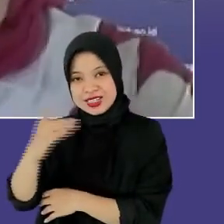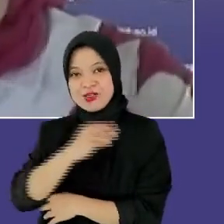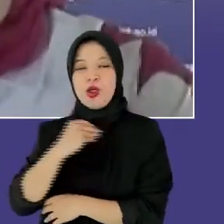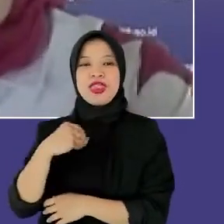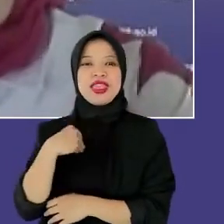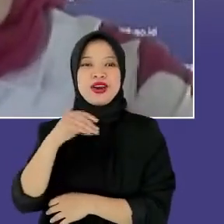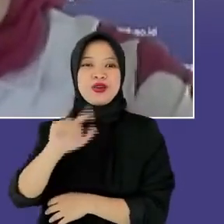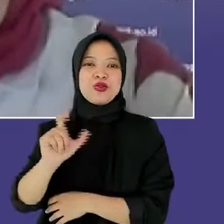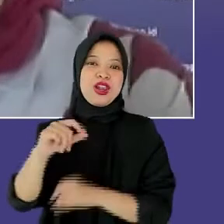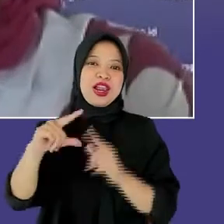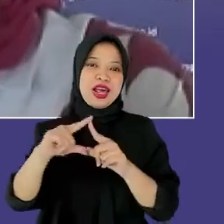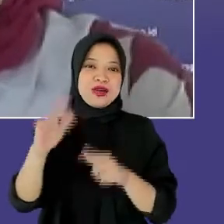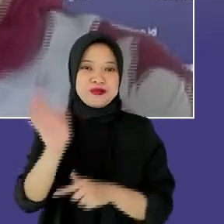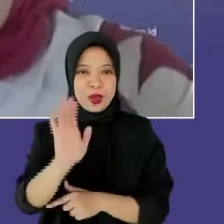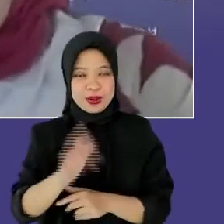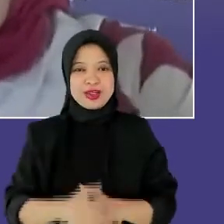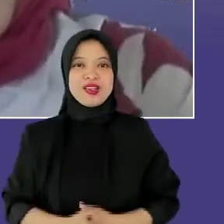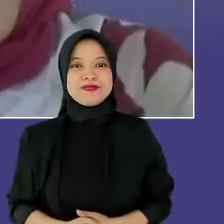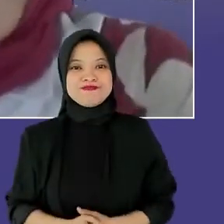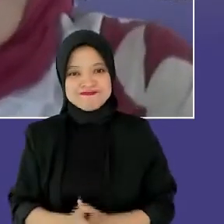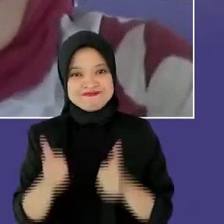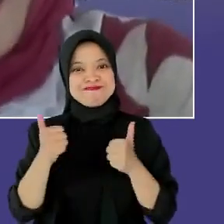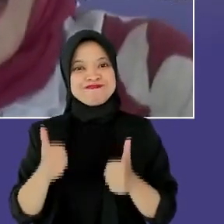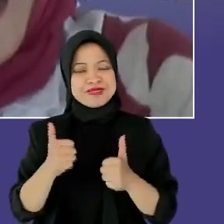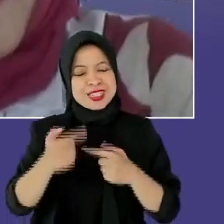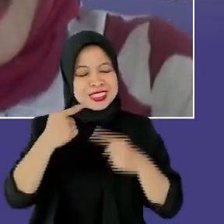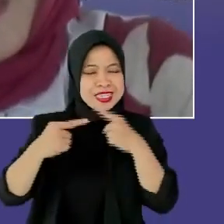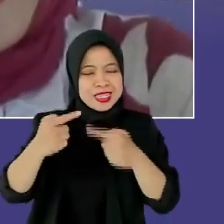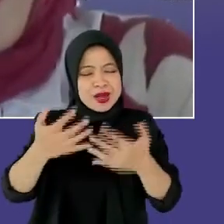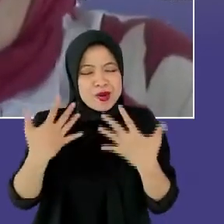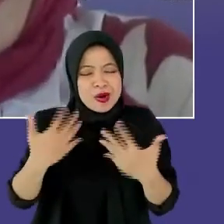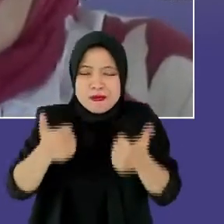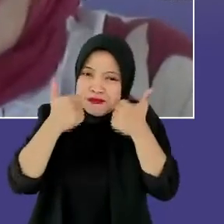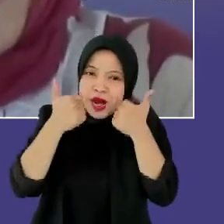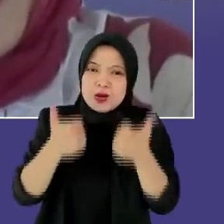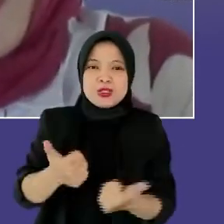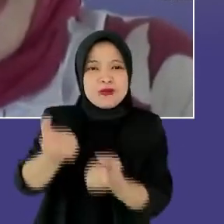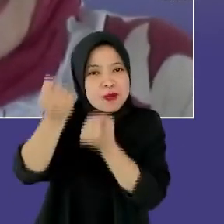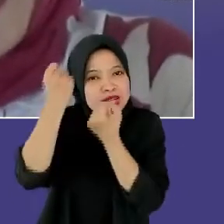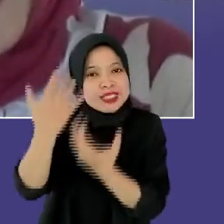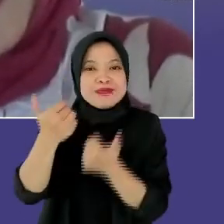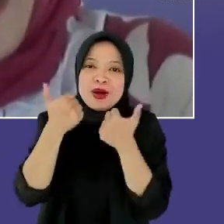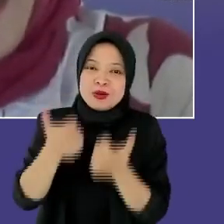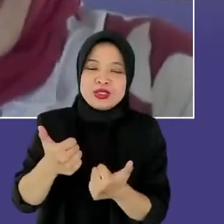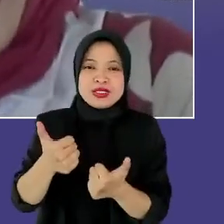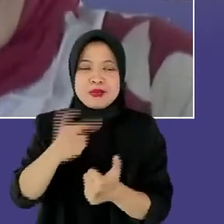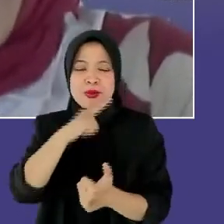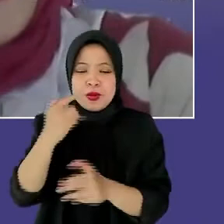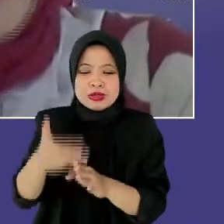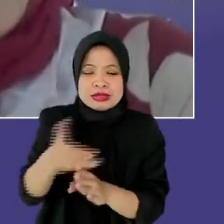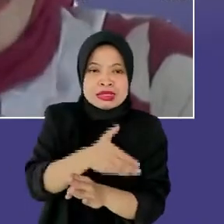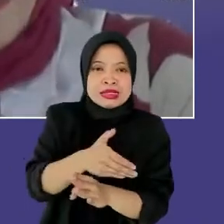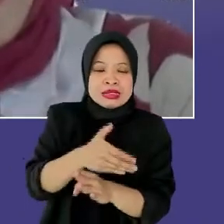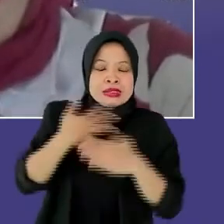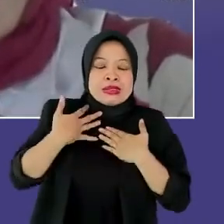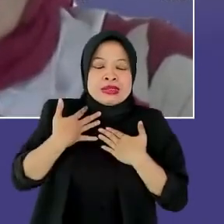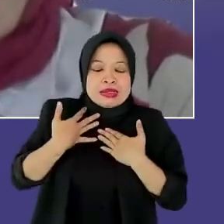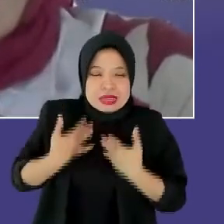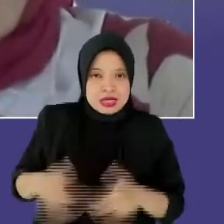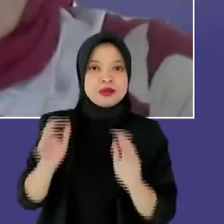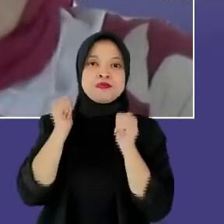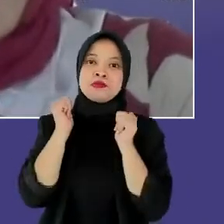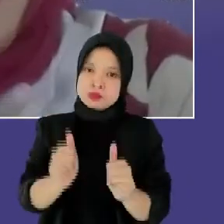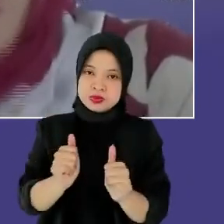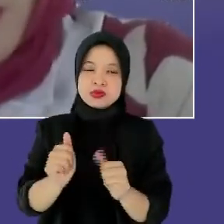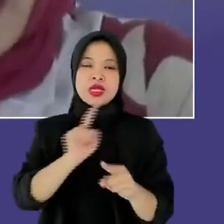Lula. Iya, mudah-mudahan ceritanya akan bagus ya. Kalau minggu kemarin itu agak bikin lega sebetulnya